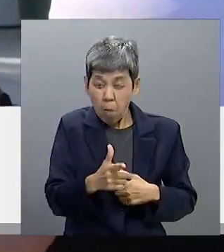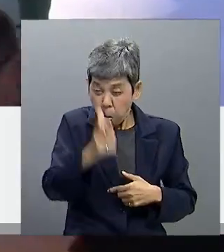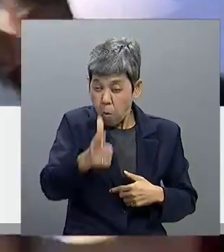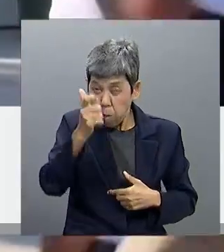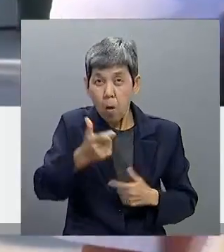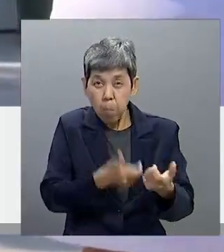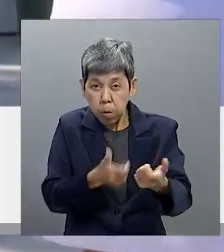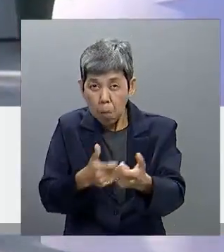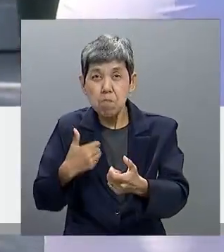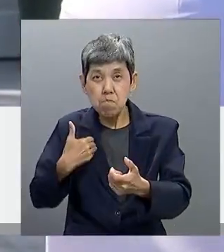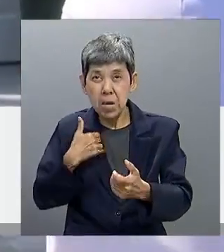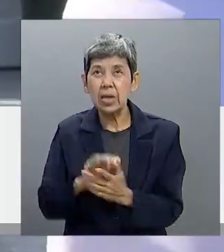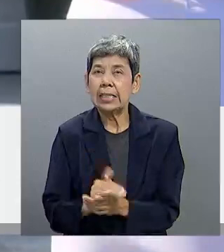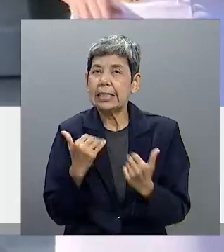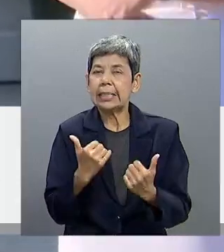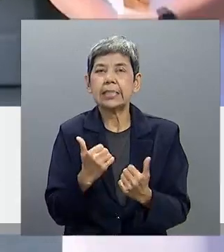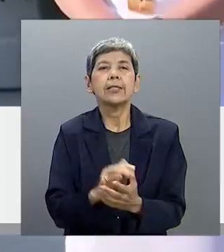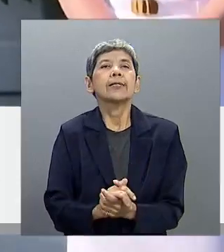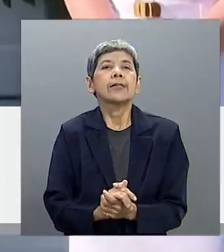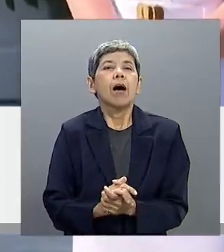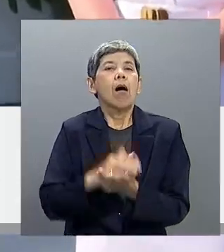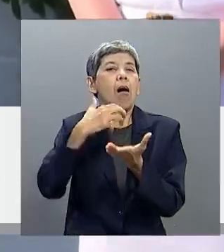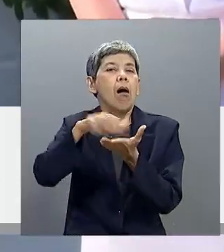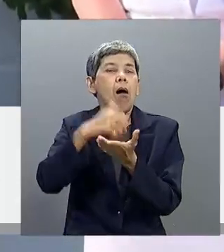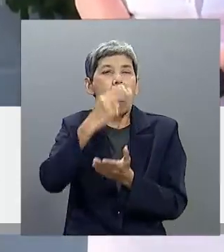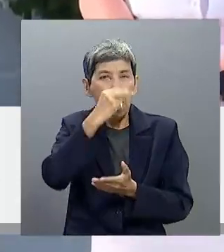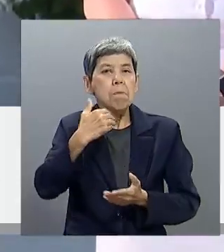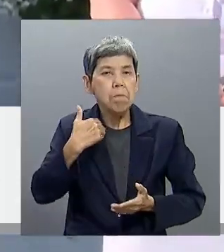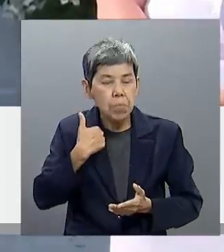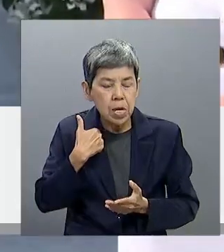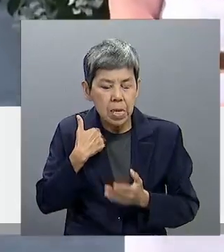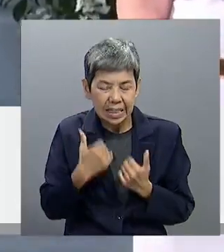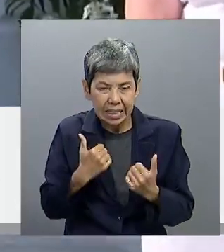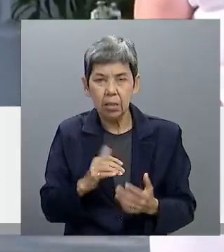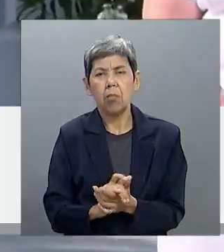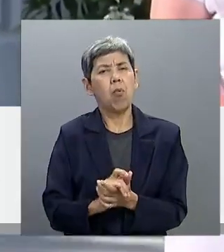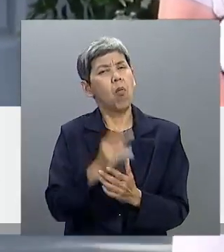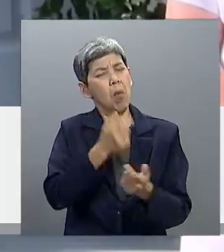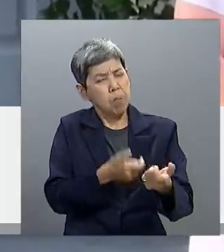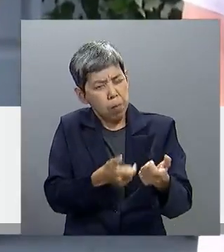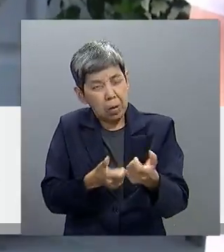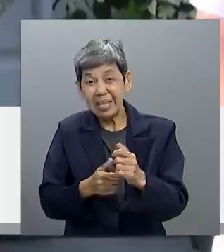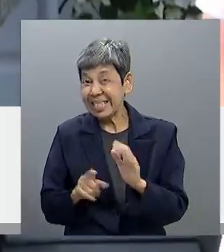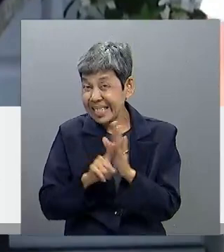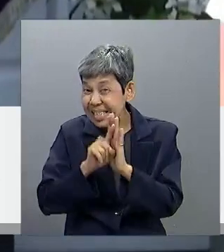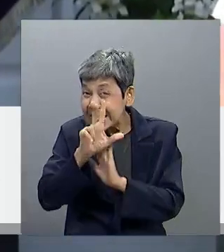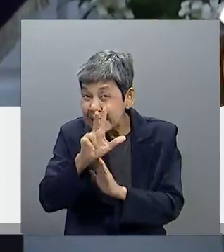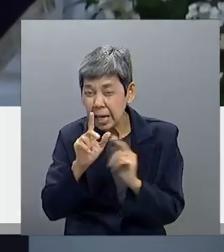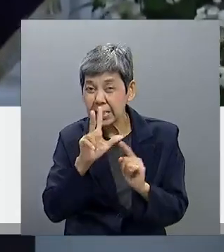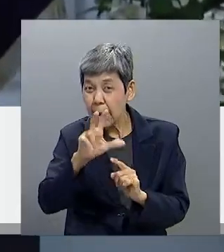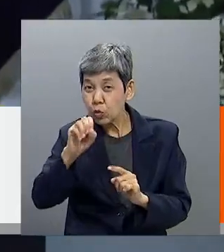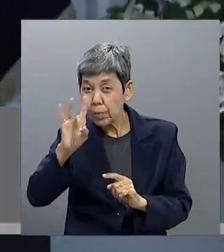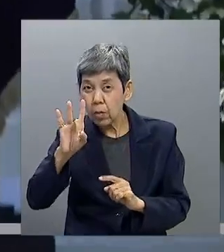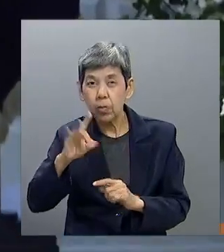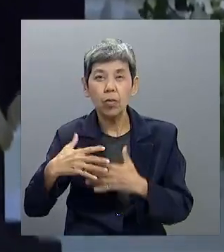ขึ้นนะคะรายงานของกันไวและหน้าคล้ายพบว่าเหตุการณ์นี้เป็นเห็ดกลัดยิงครั้งที่ 308ของสหรัฐ